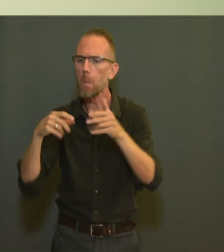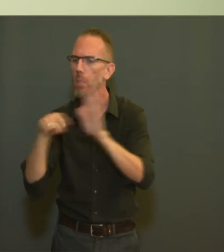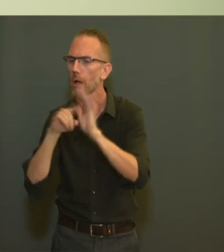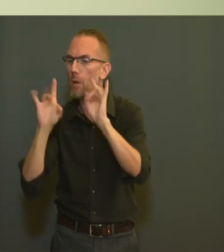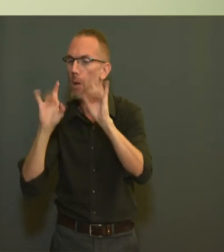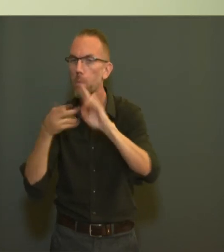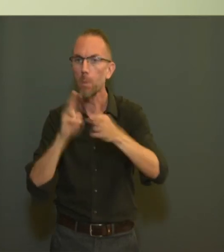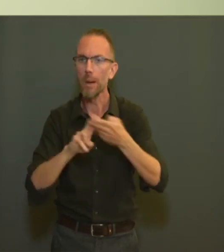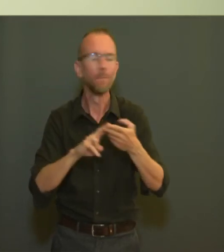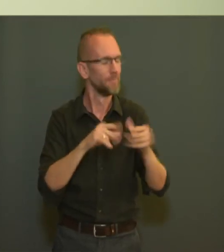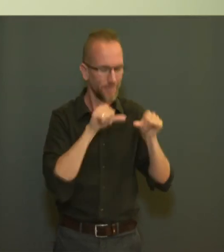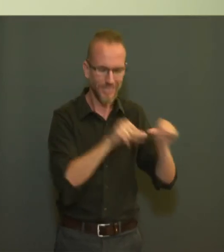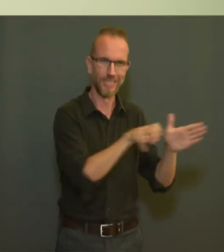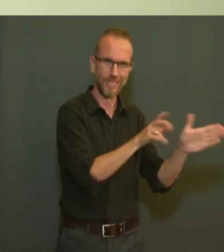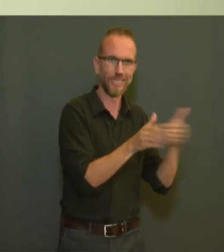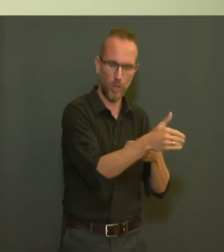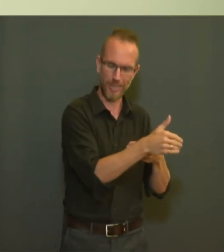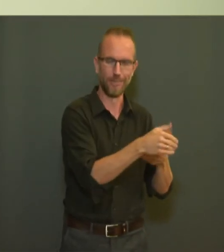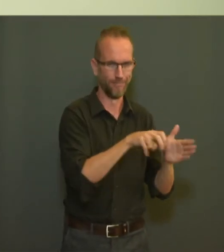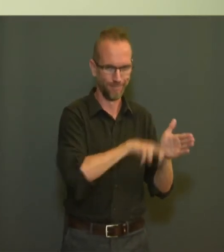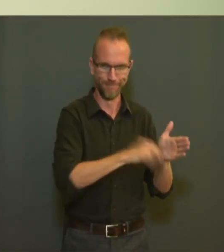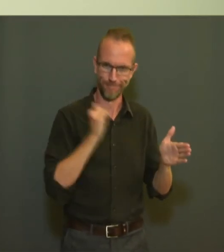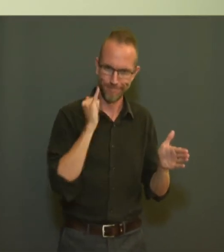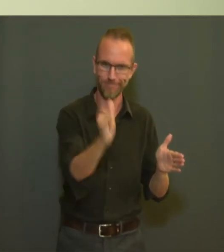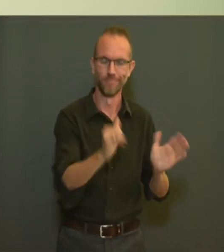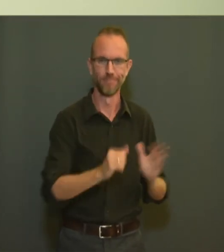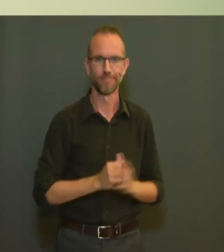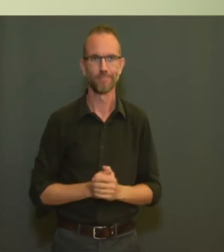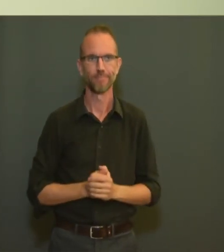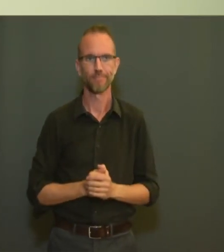qui n'apparaîtrait que par la suite.